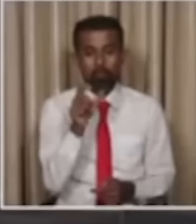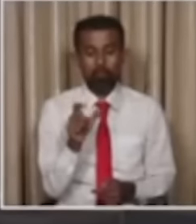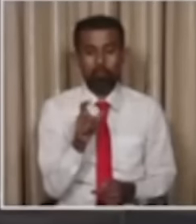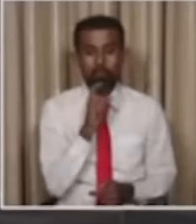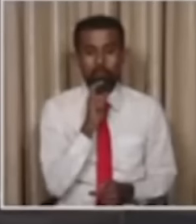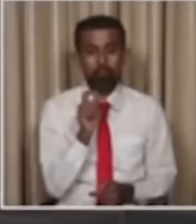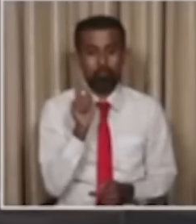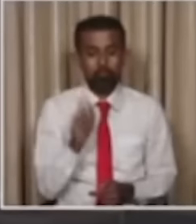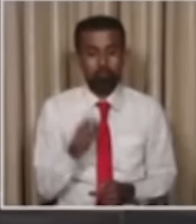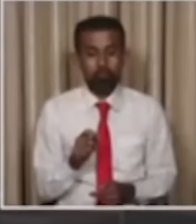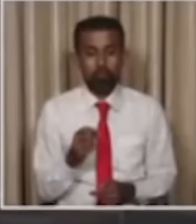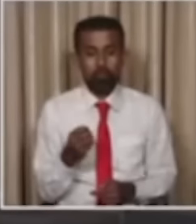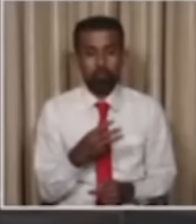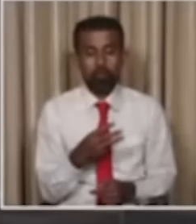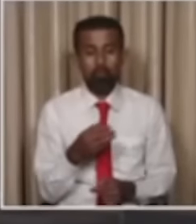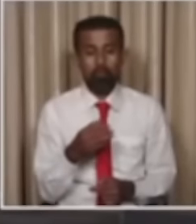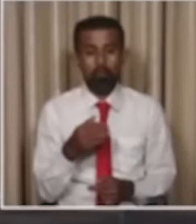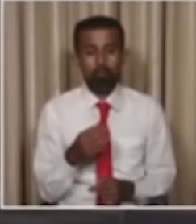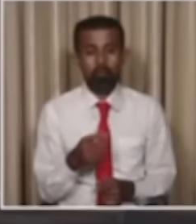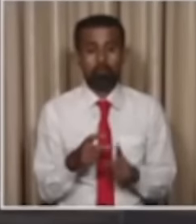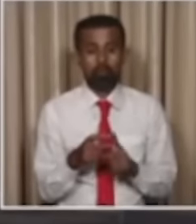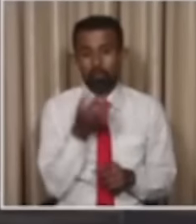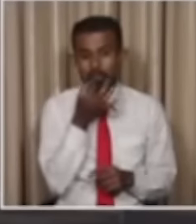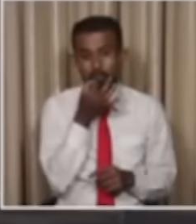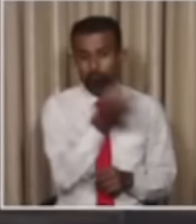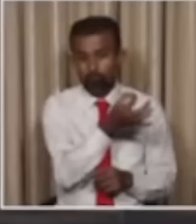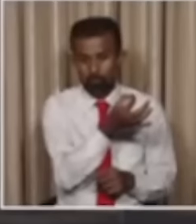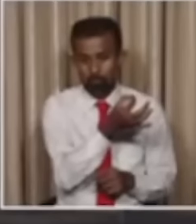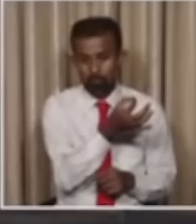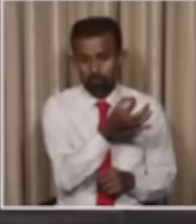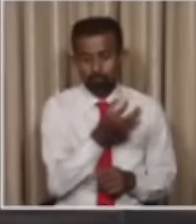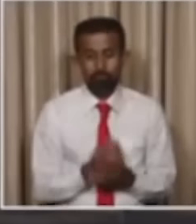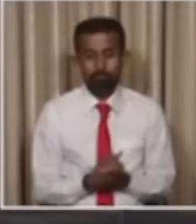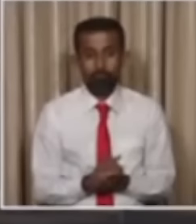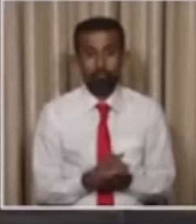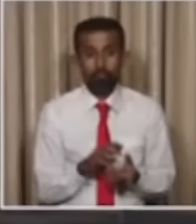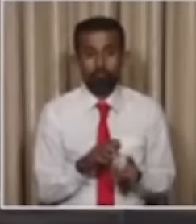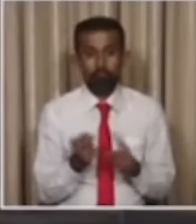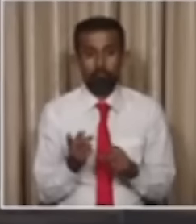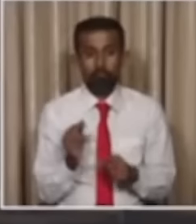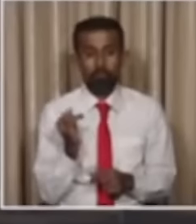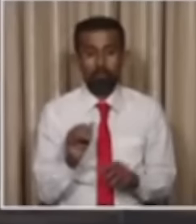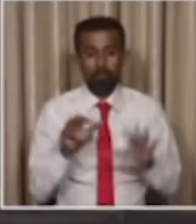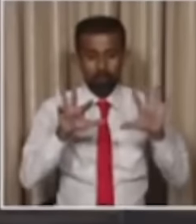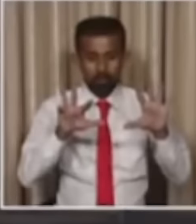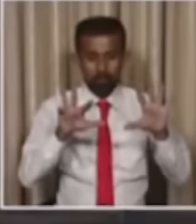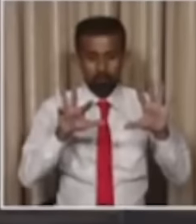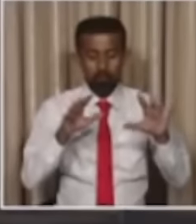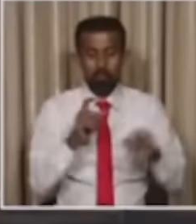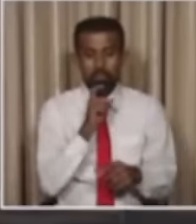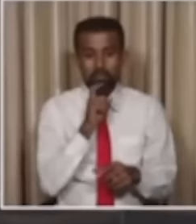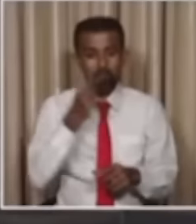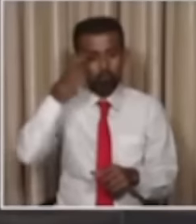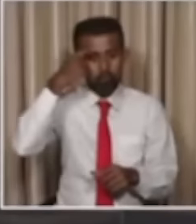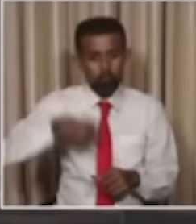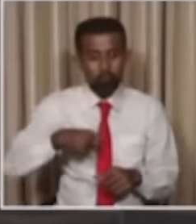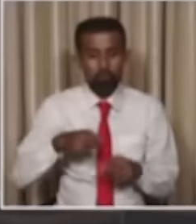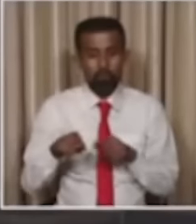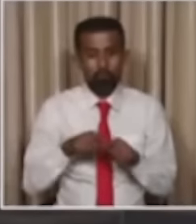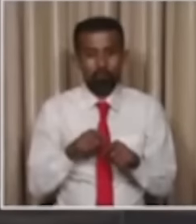මහාධිකරණ නඩුව අංක යටතේ අධිචෝදනා ගොනු කර ඇති අතර අනිකුත් නිලධාරී 9 දෙනා මෙම නඩුවල සාක්ෂිකරුවන්